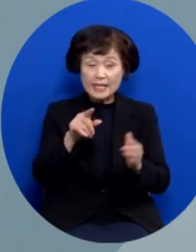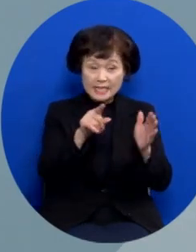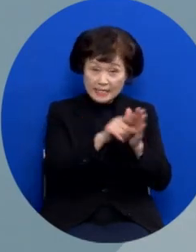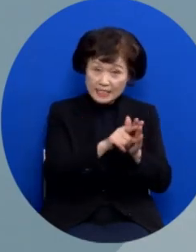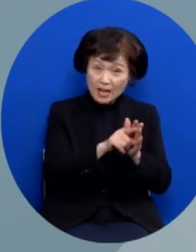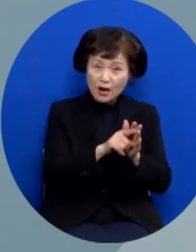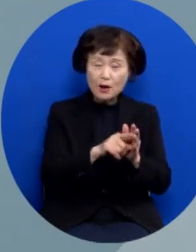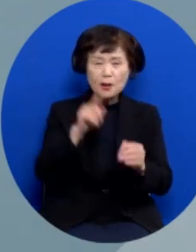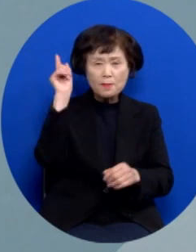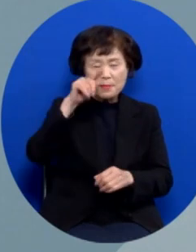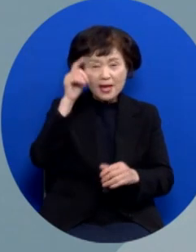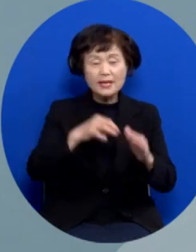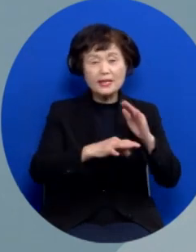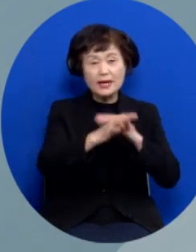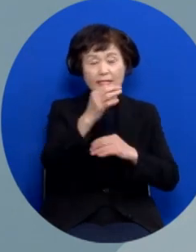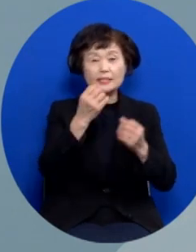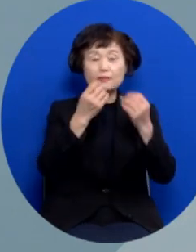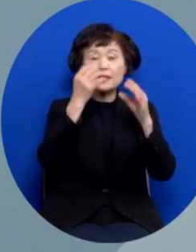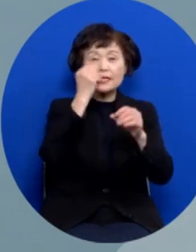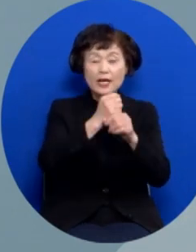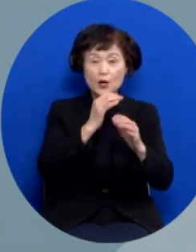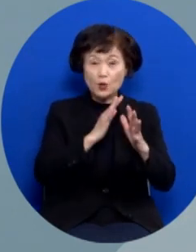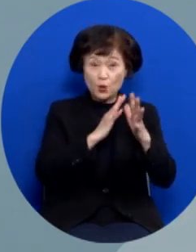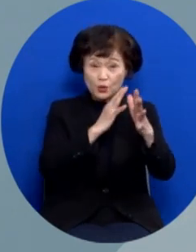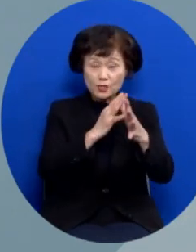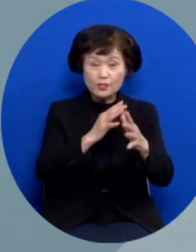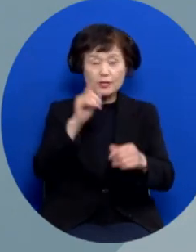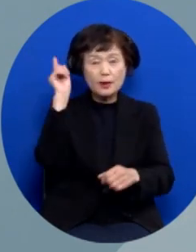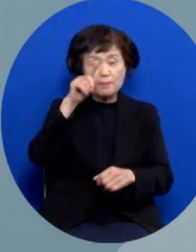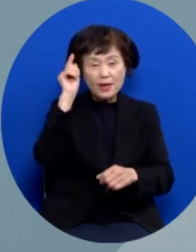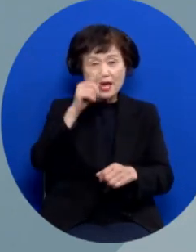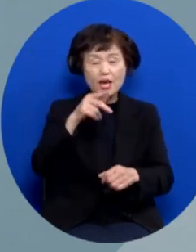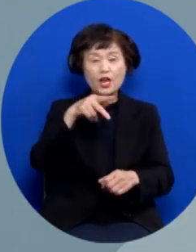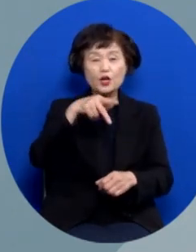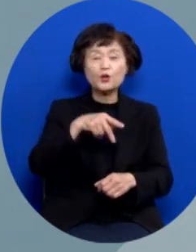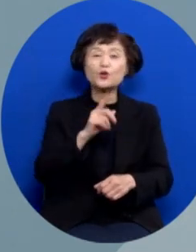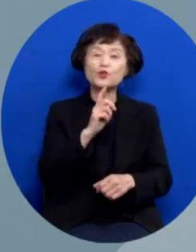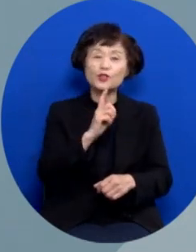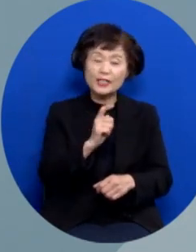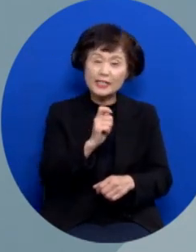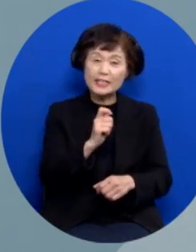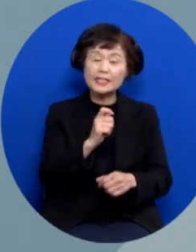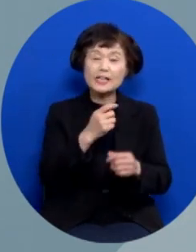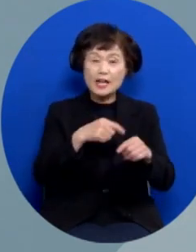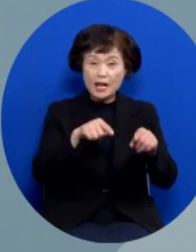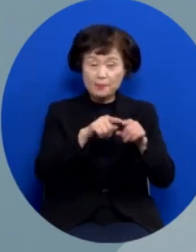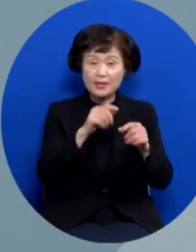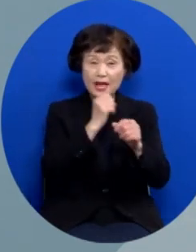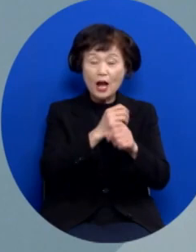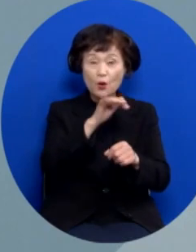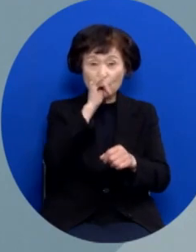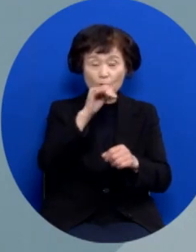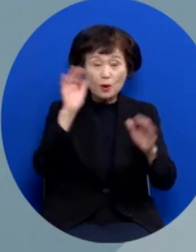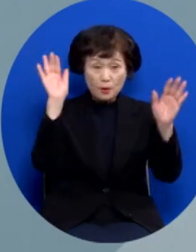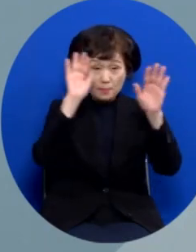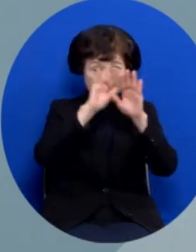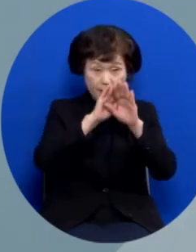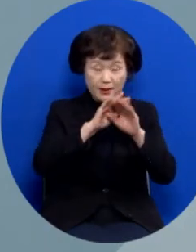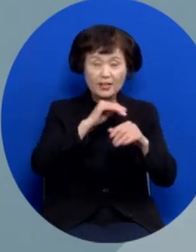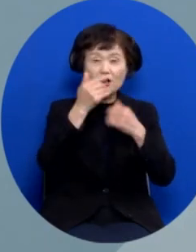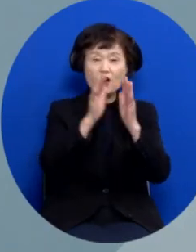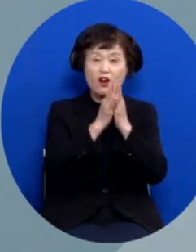아침 창조 질서란 이름으로 매일성경 qt를 진행하고 있고요 밤에는 성경을 필사하면서 하루를